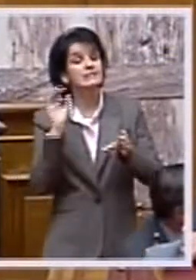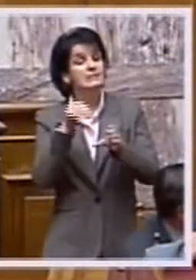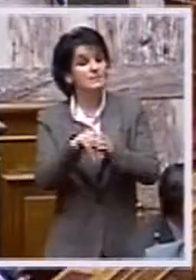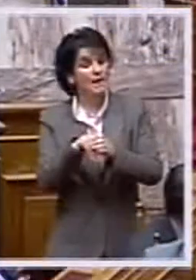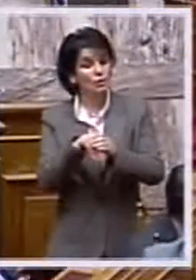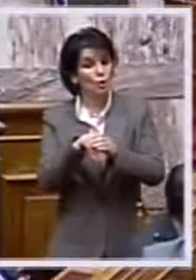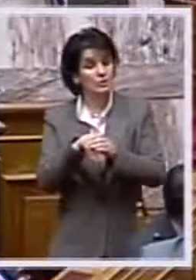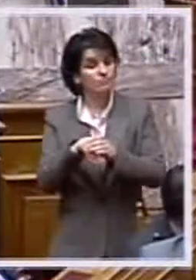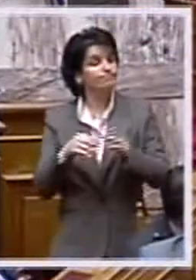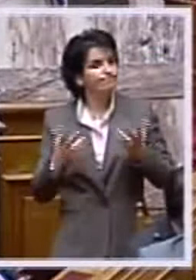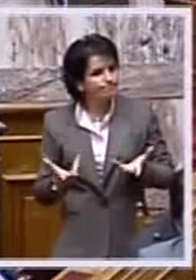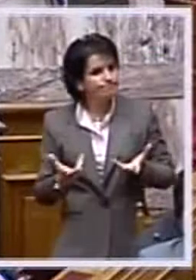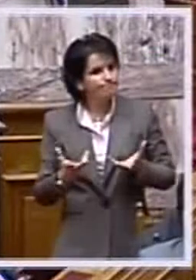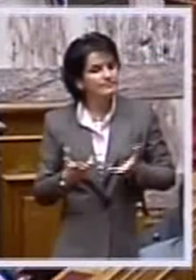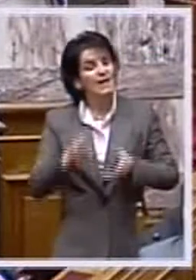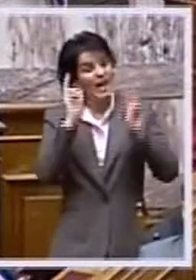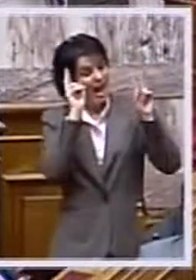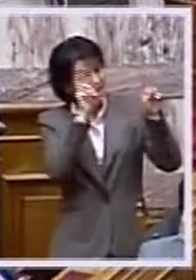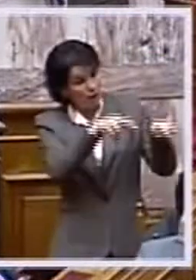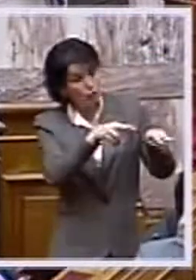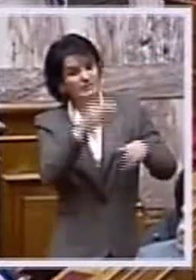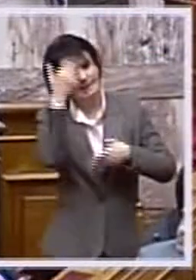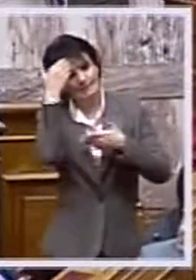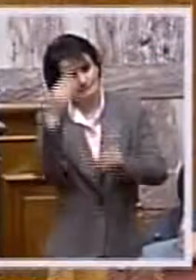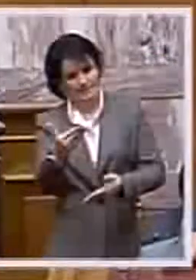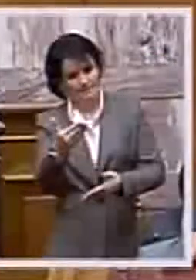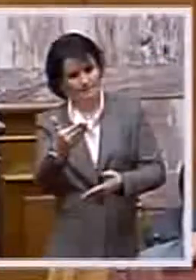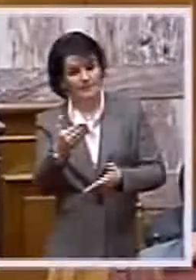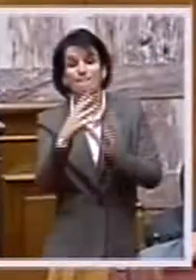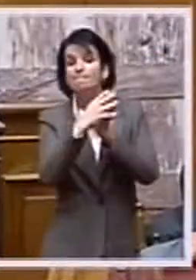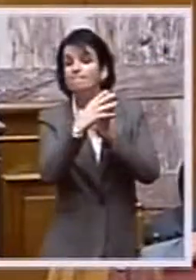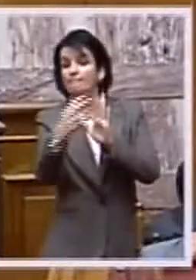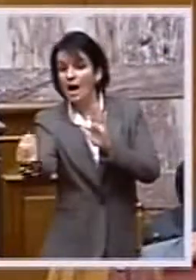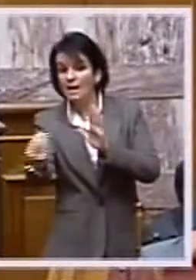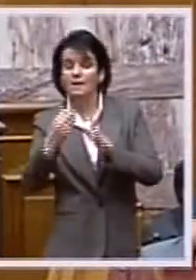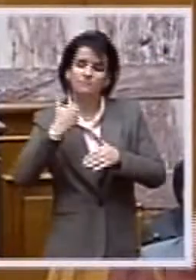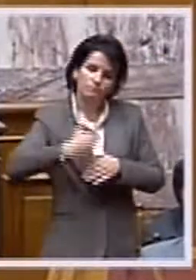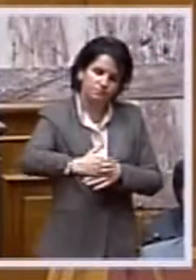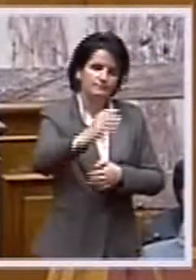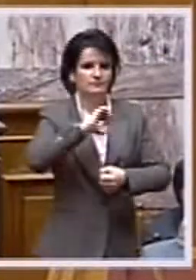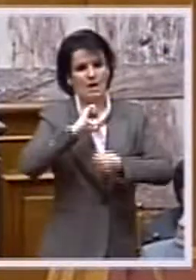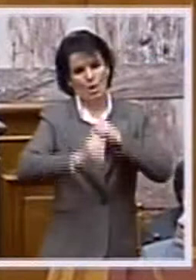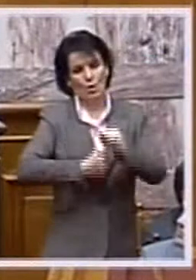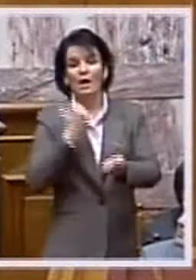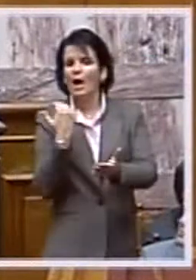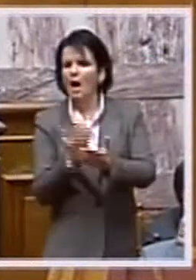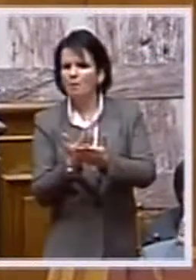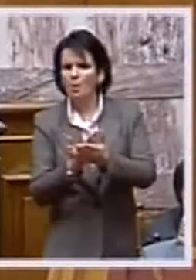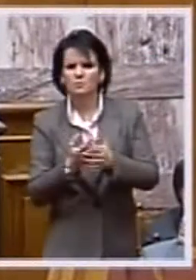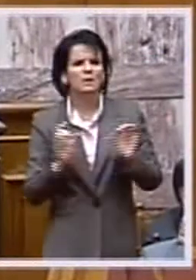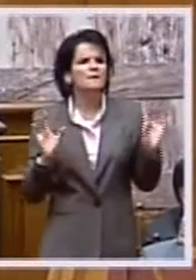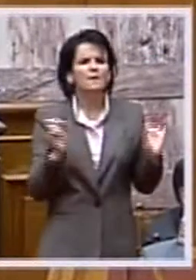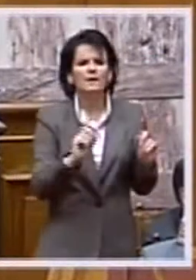από μόνη της πράξη τιμής και αναγνώρισης. Δώσατε ένα ακόμα παράδειγμα διαρκούς αγώνα. Αποδείξατε ότι κανένας δεν